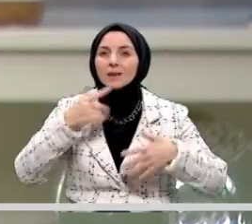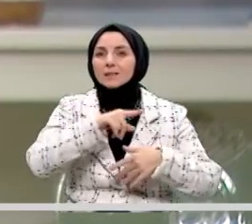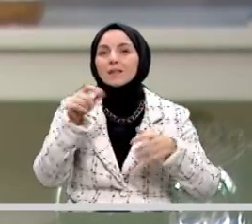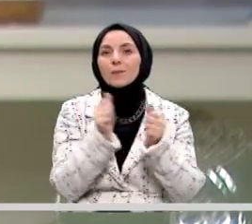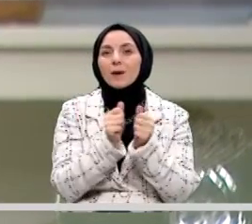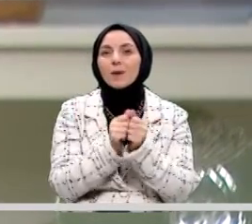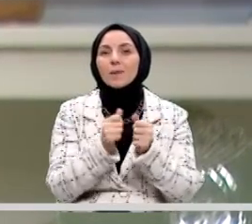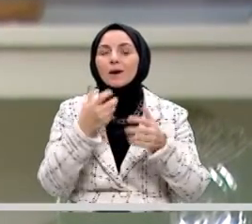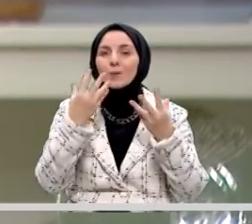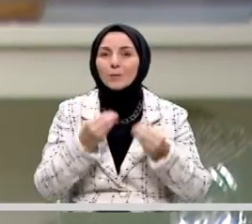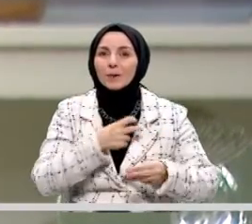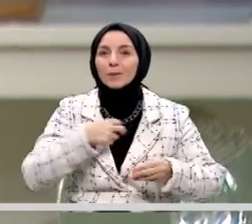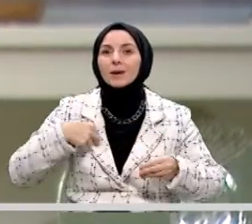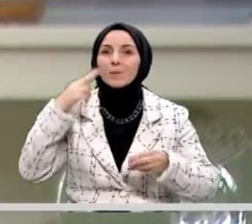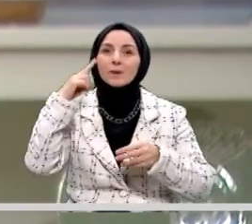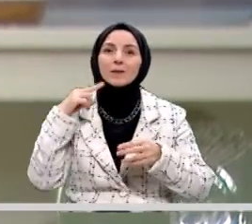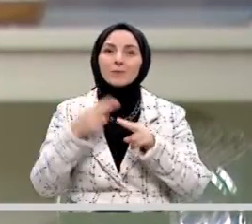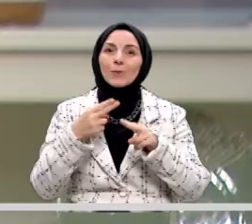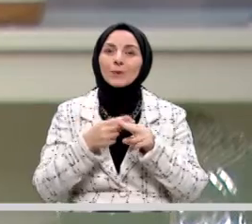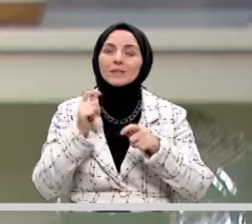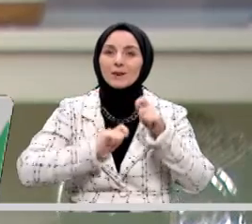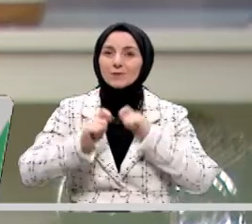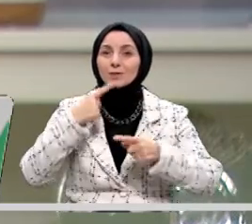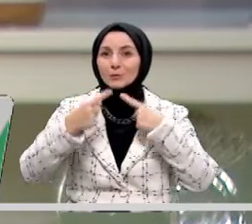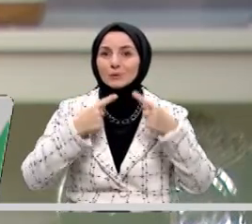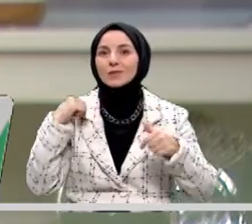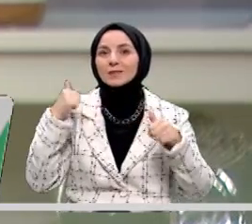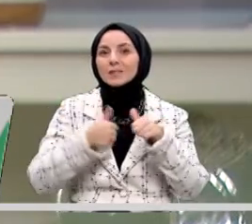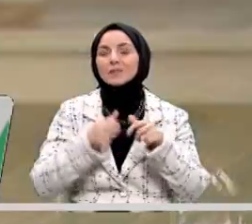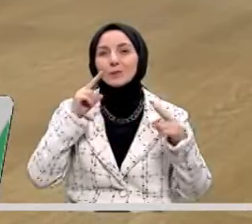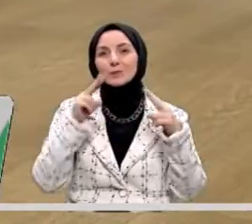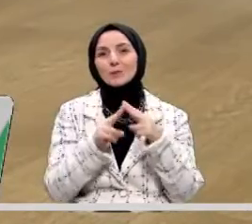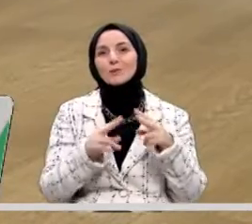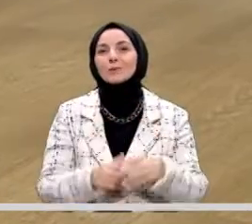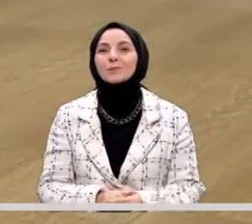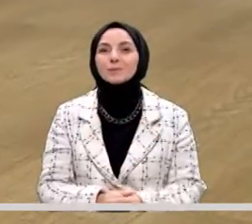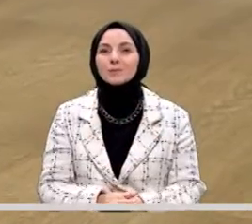Efendimizin örnek davranışları olacak Yarın görüşünceye dek Kendinize çok iyi bakın hoşça kalın